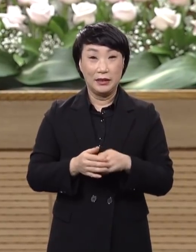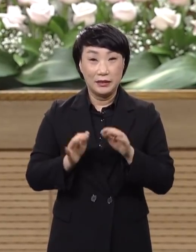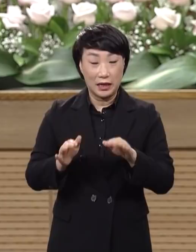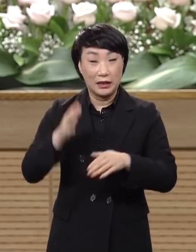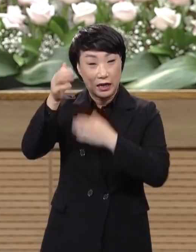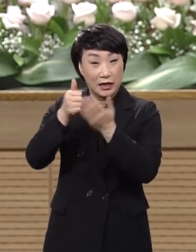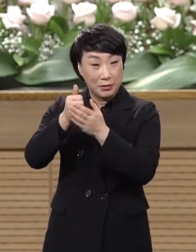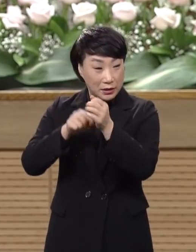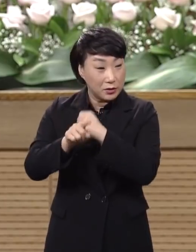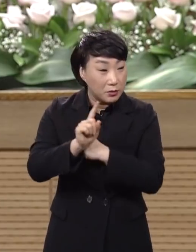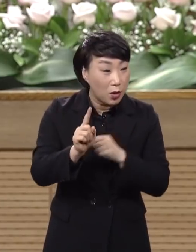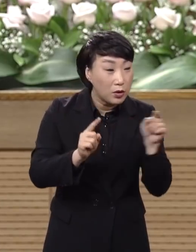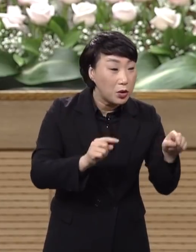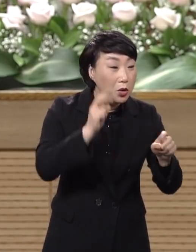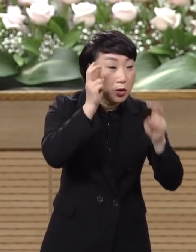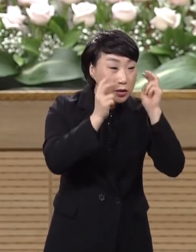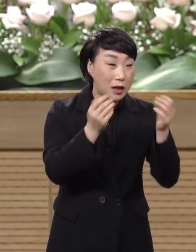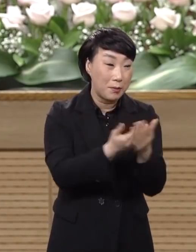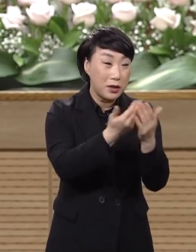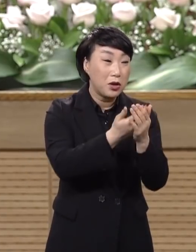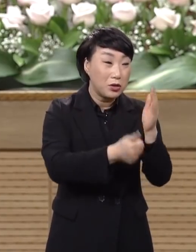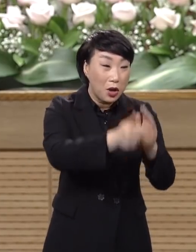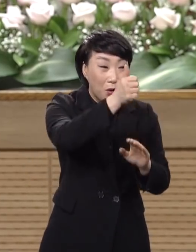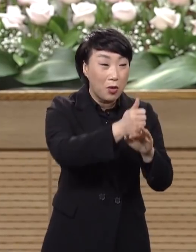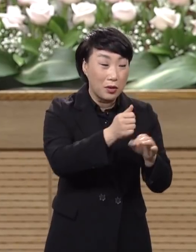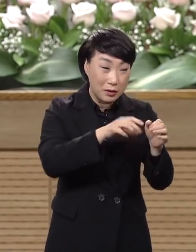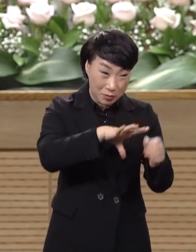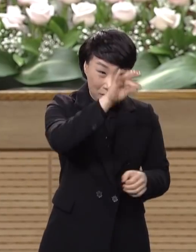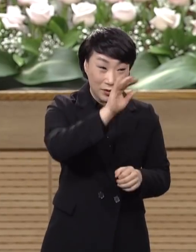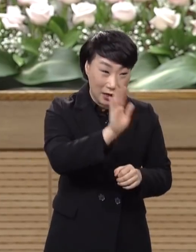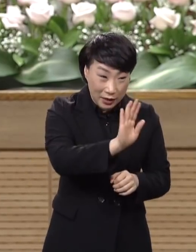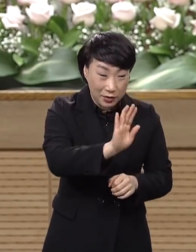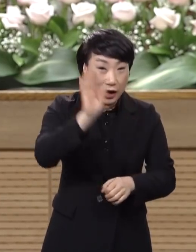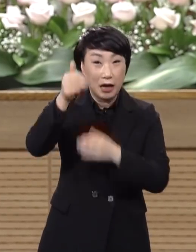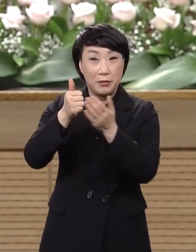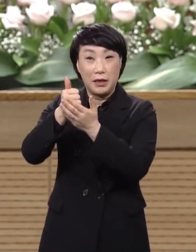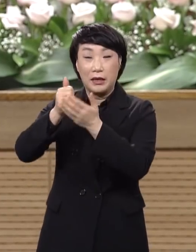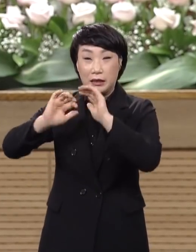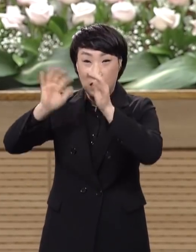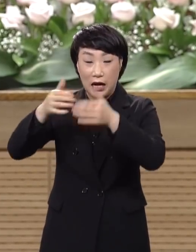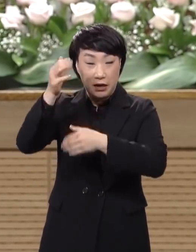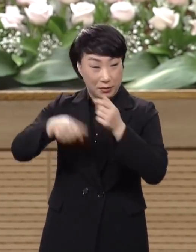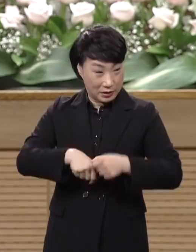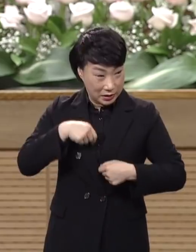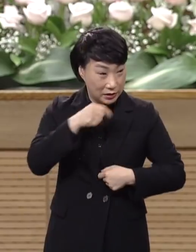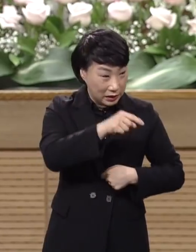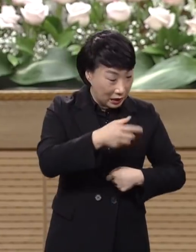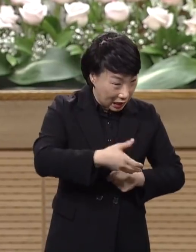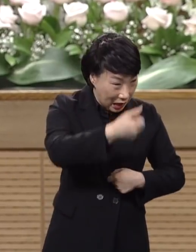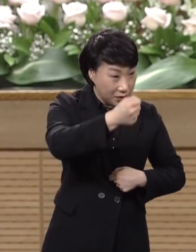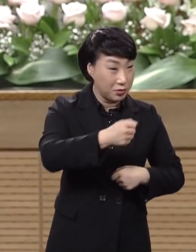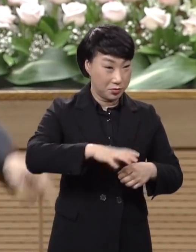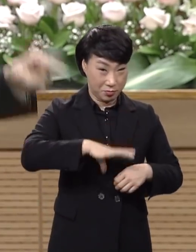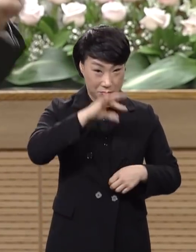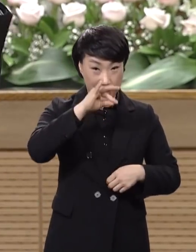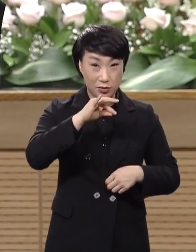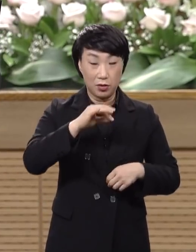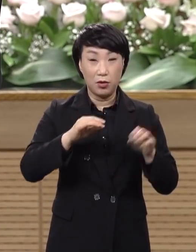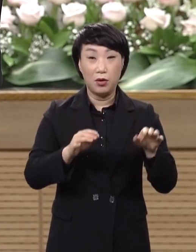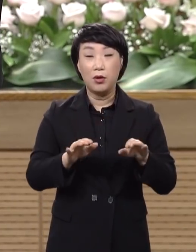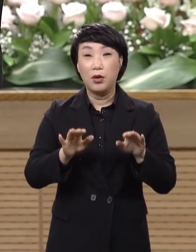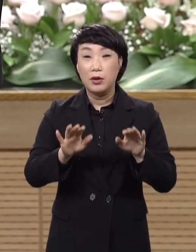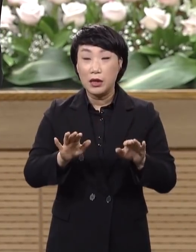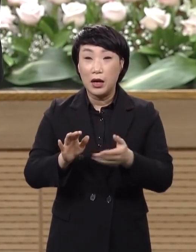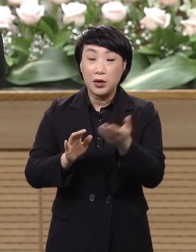뜻은 그게 먼저가 아니야. 하나님의 나라와 하나님의 의가 그 안에 있어야 돼.